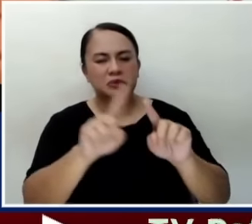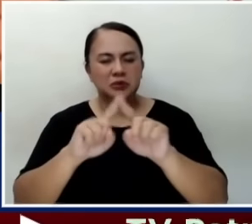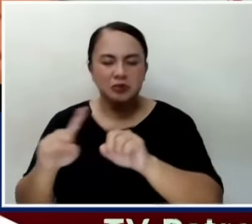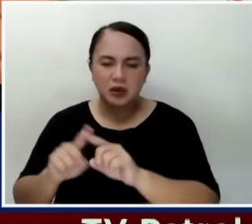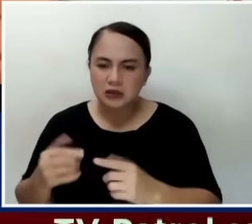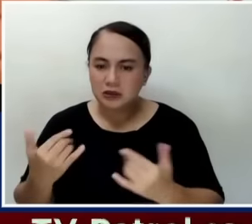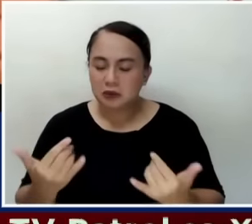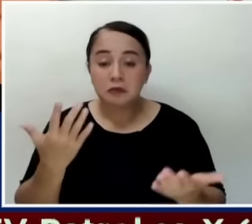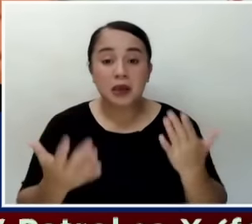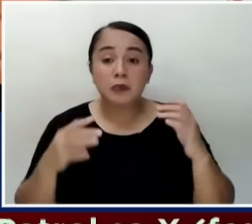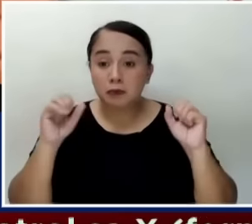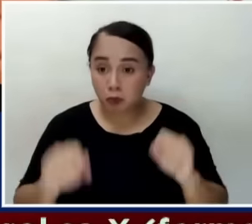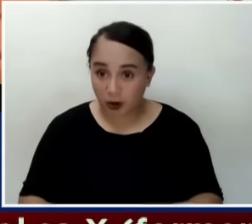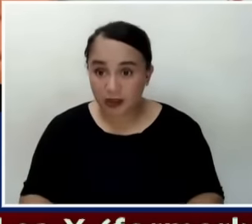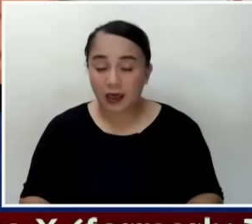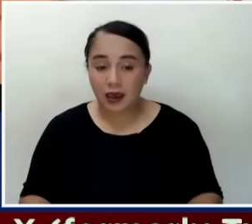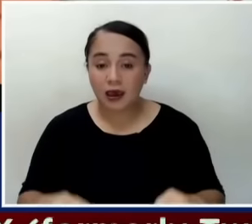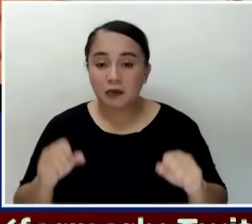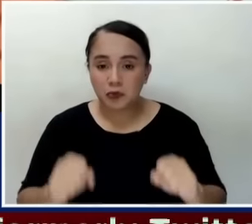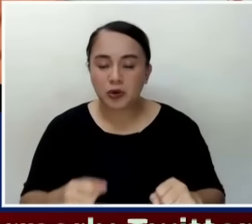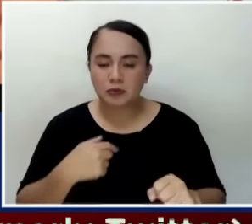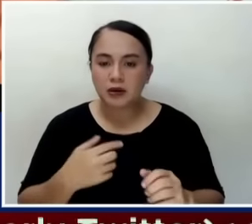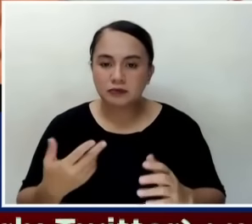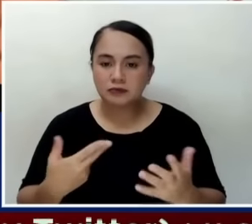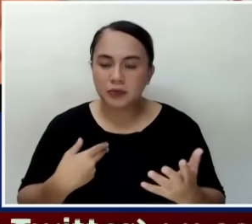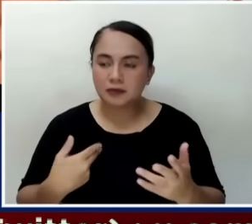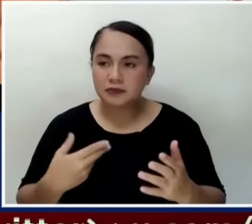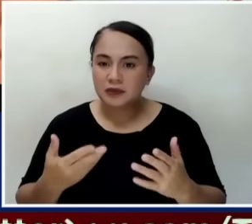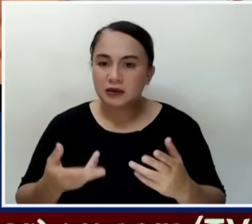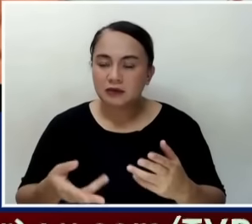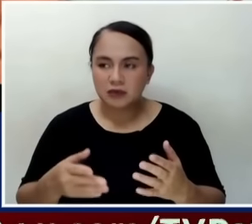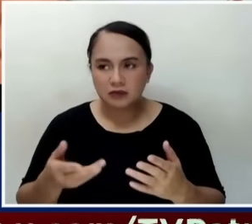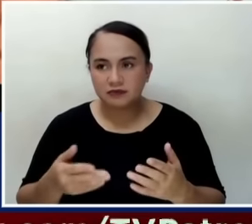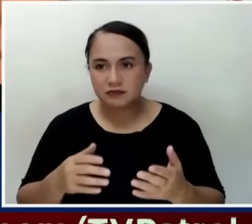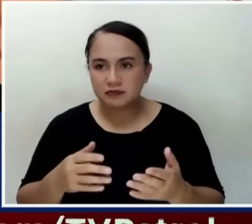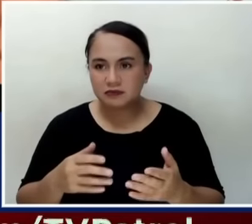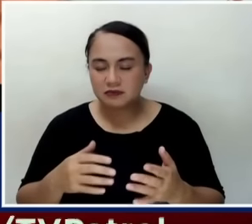may posibilidad na medyo lumakas po ulit yung presyo dahil po